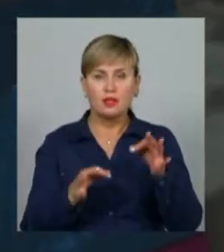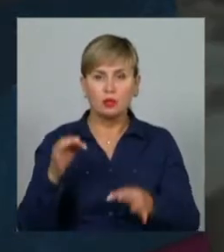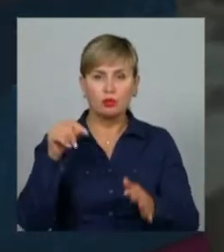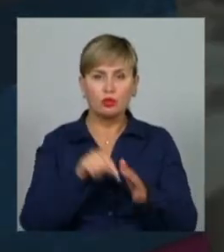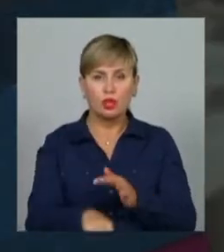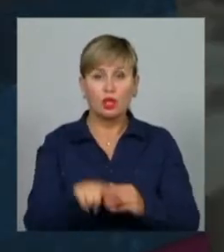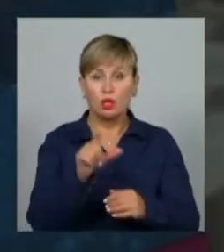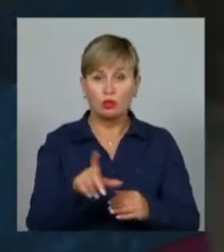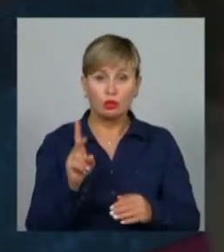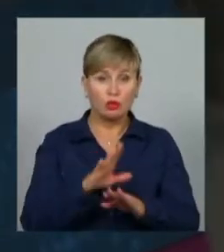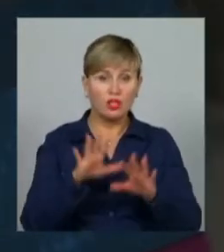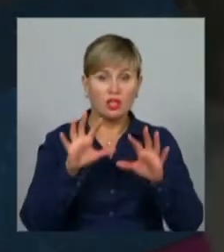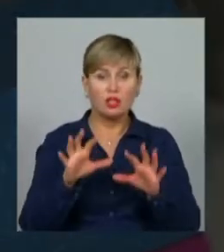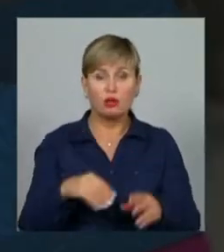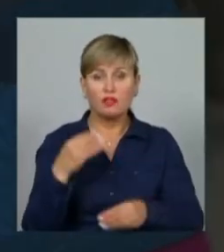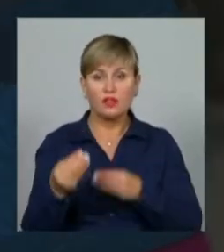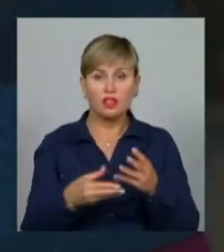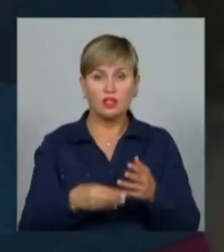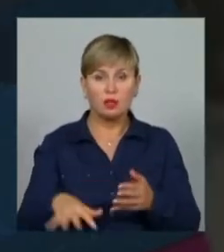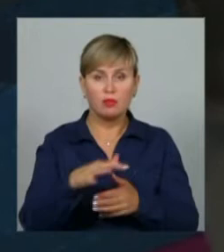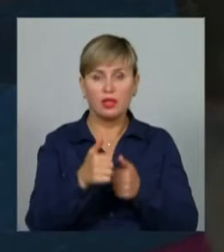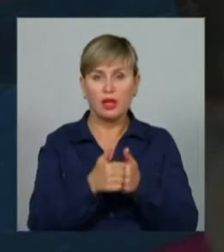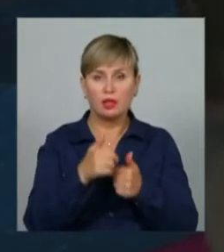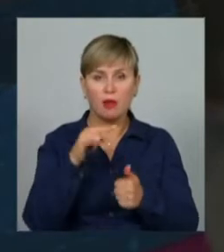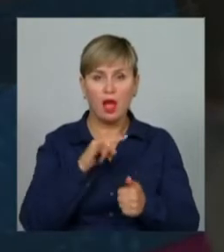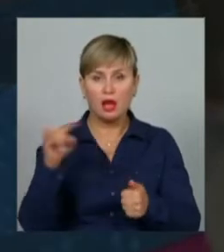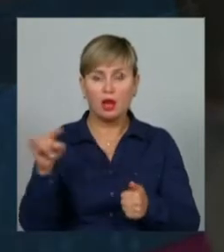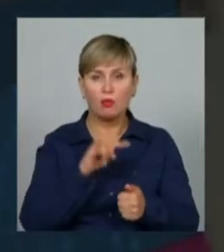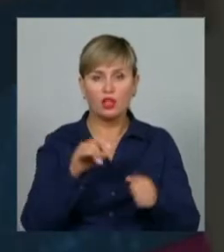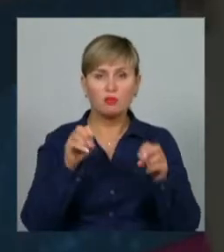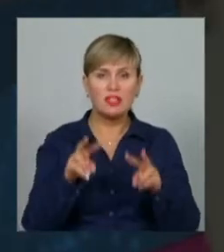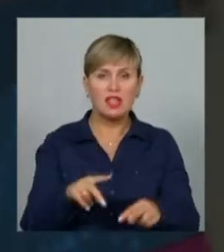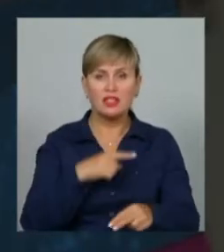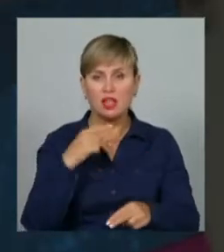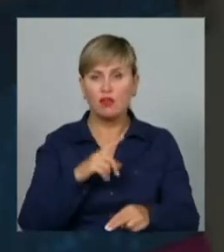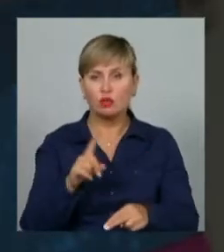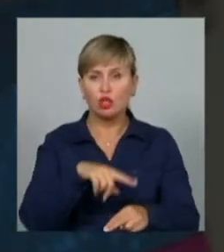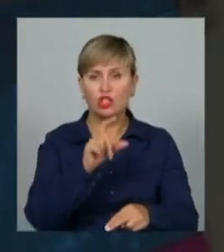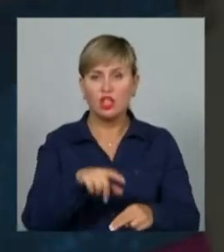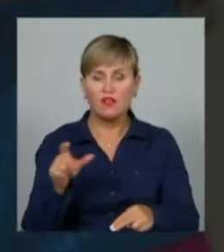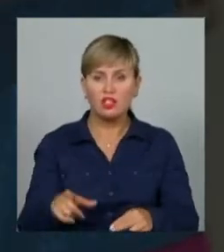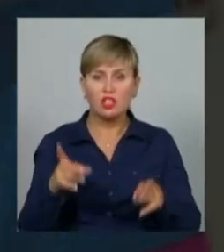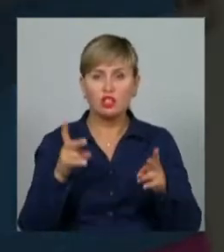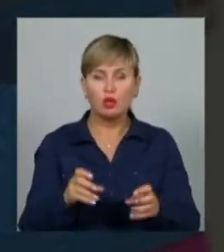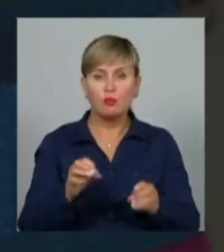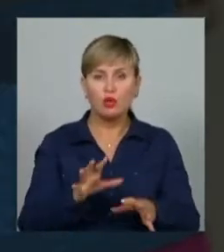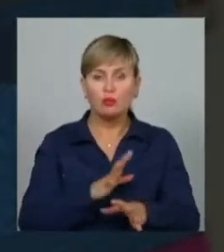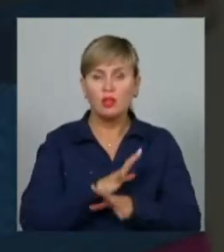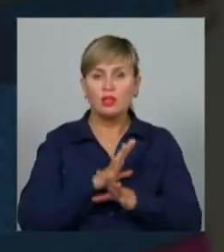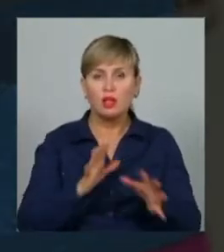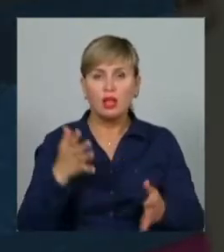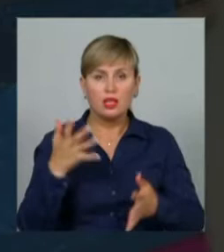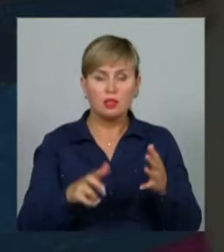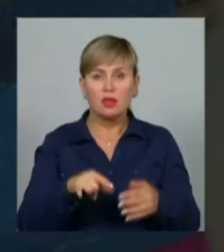кого обвиняют в незаконной выдаче земель близ аэропорта Алматы. Специалисты считают, что человеческих жертв можно было избежать, если